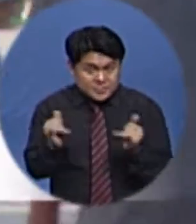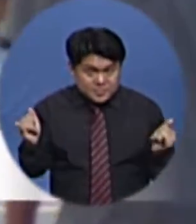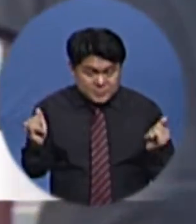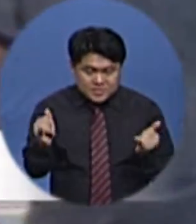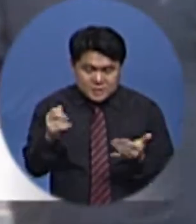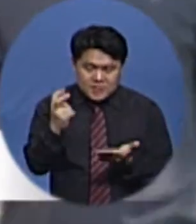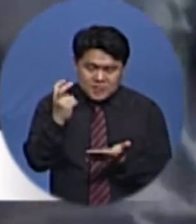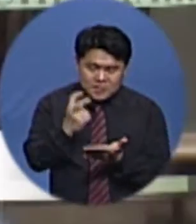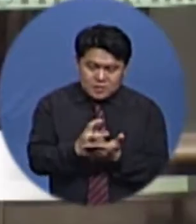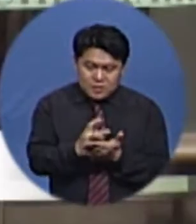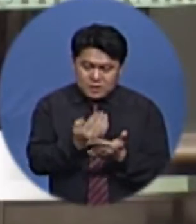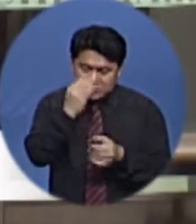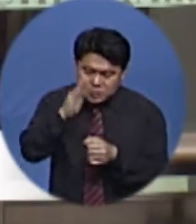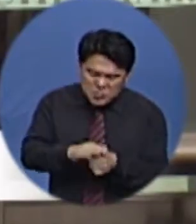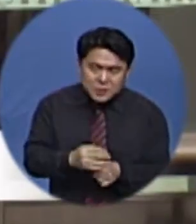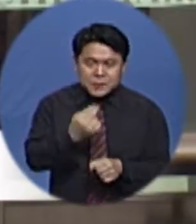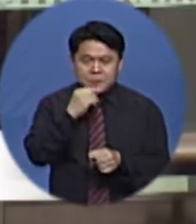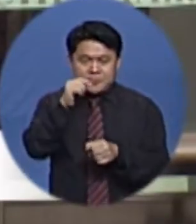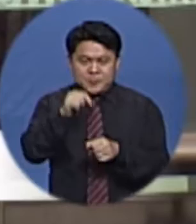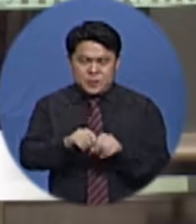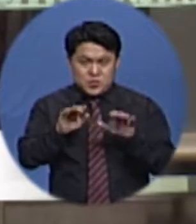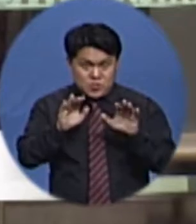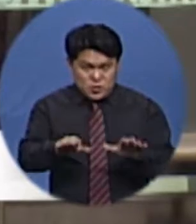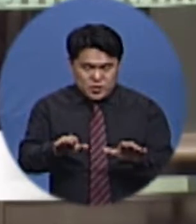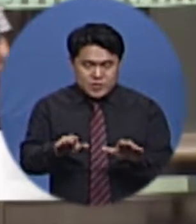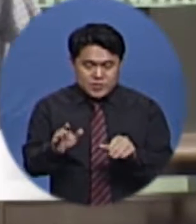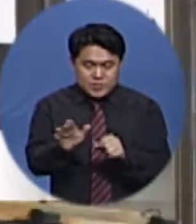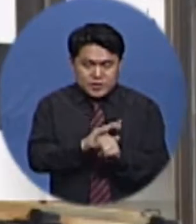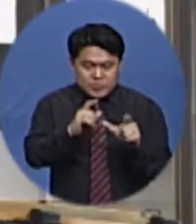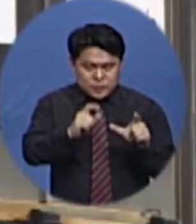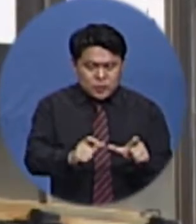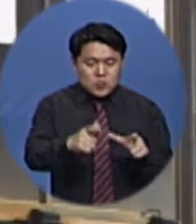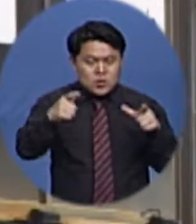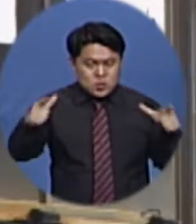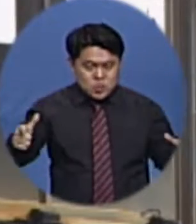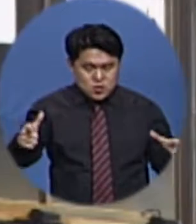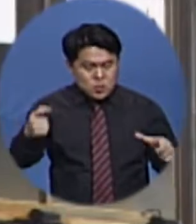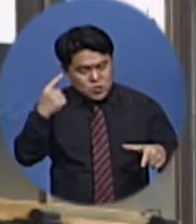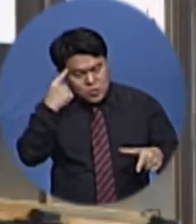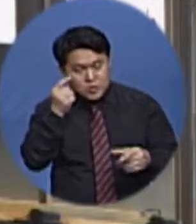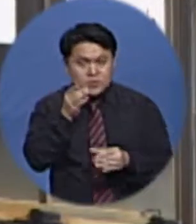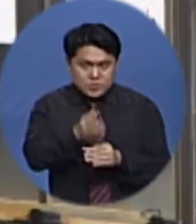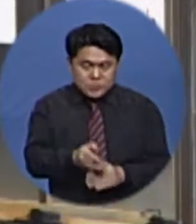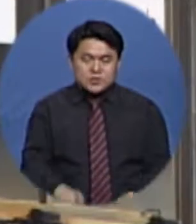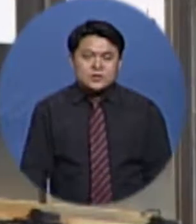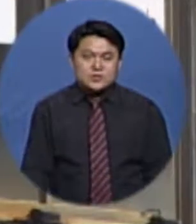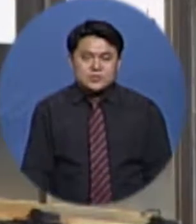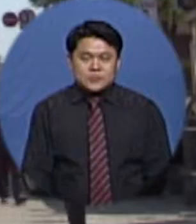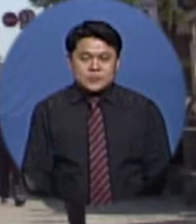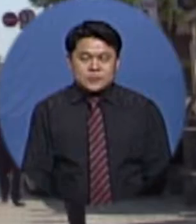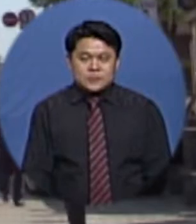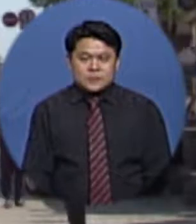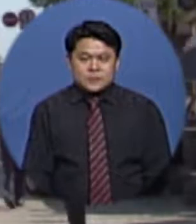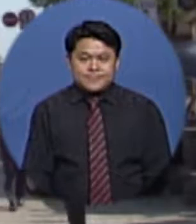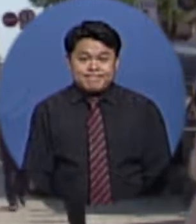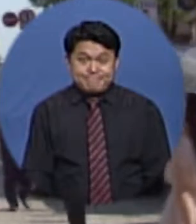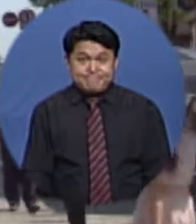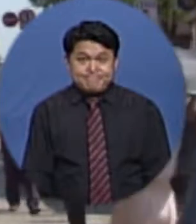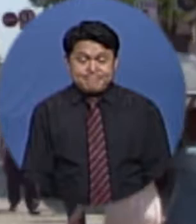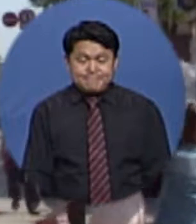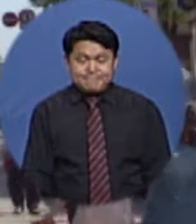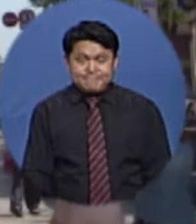법률적으로 억울한 일이 발생하지 않도록 올 하반기에는 서비스 지역을 확대하는 방안을 검토 중입니다. 복지TV